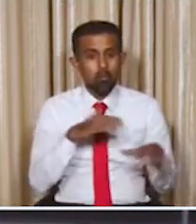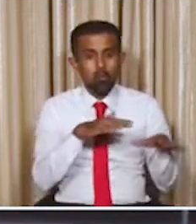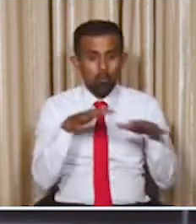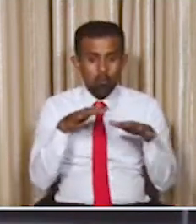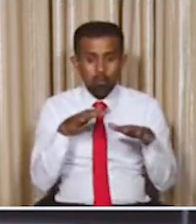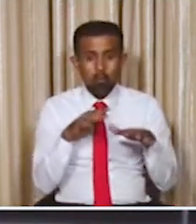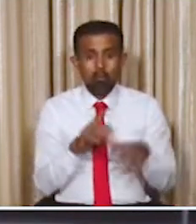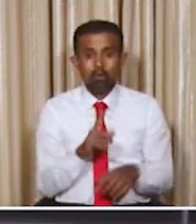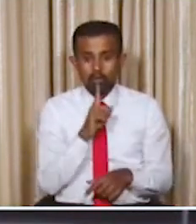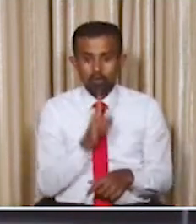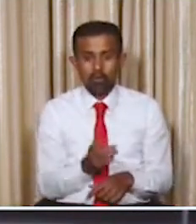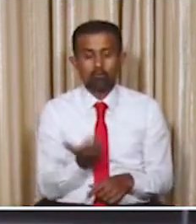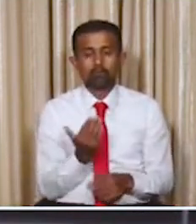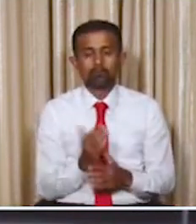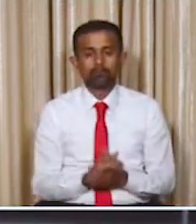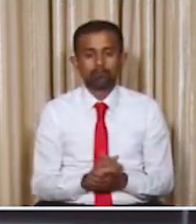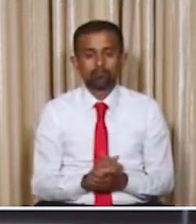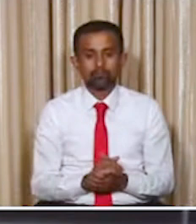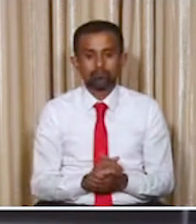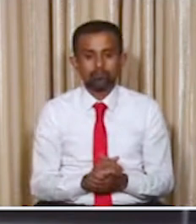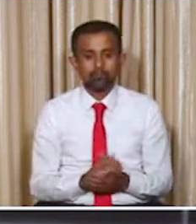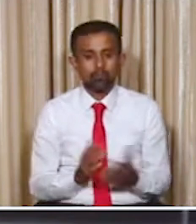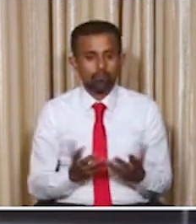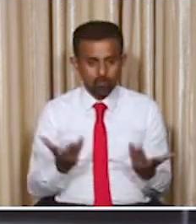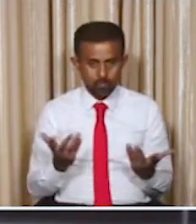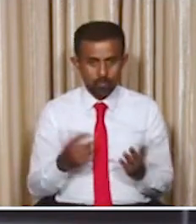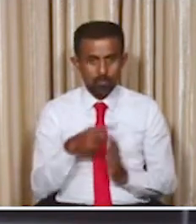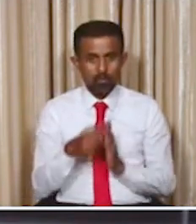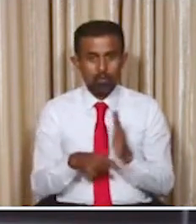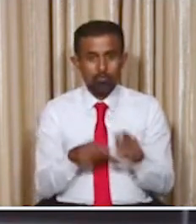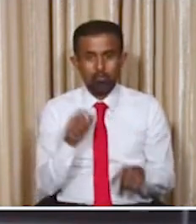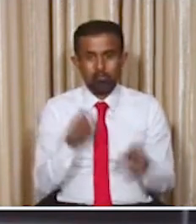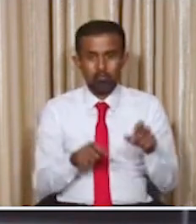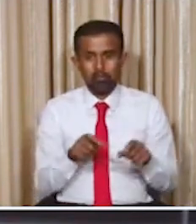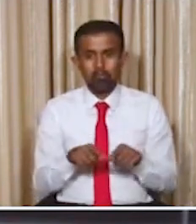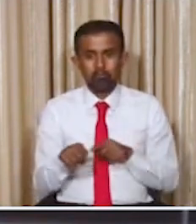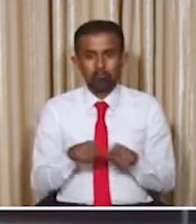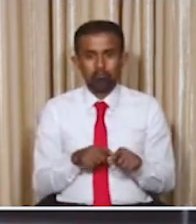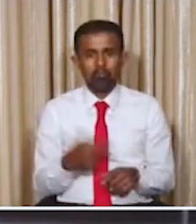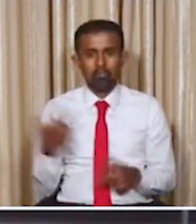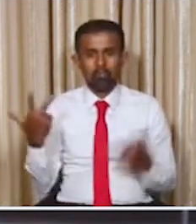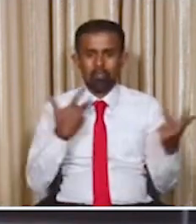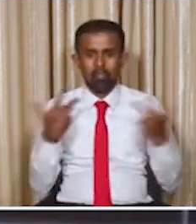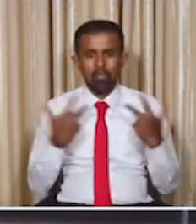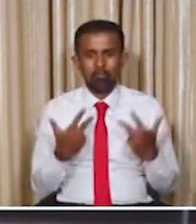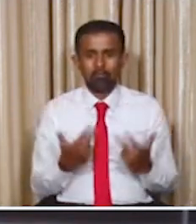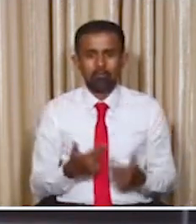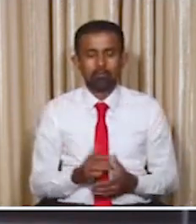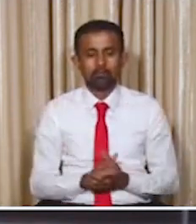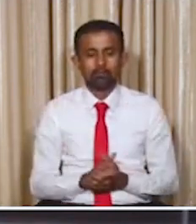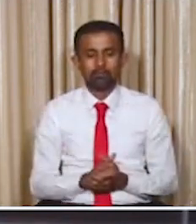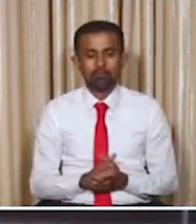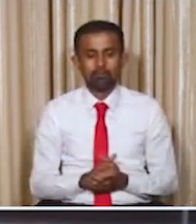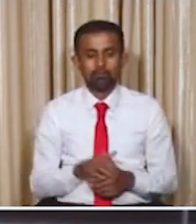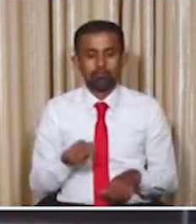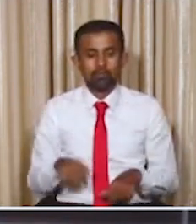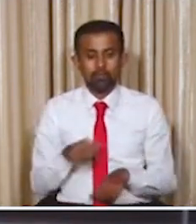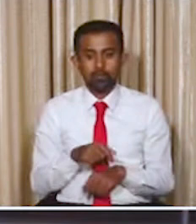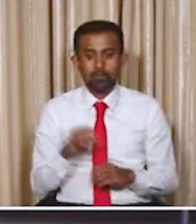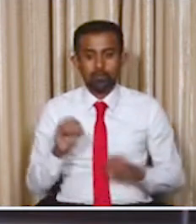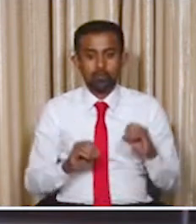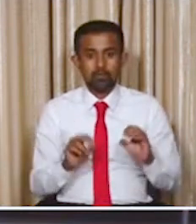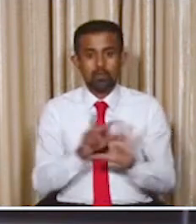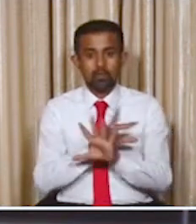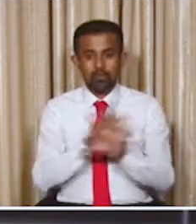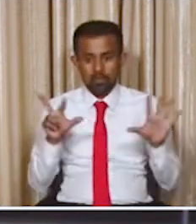ජනතාවට කියා දිය යුතුයි. එහෙම නැත්තම් රටේ ජනතාව මේ විදිහට දොස් කියන එක තමයි කරන්නේ. ඉතින් දැන් කියන්න ඕන